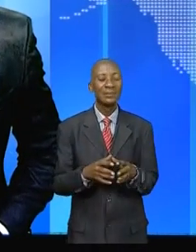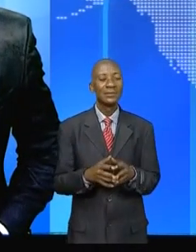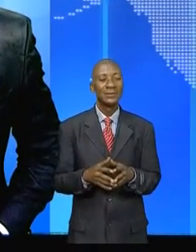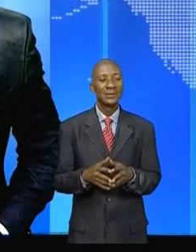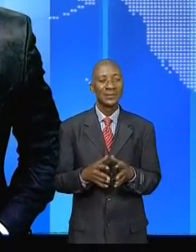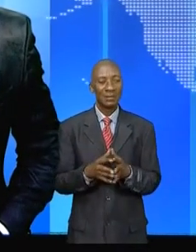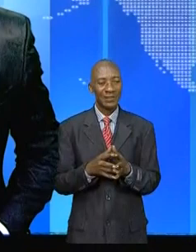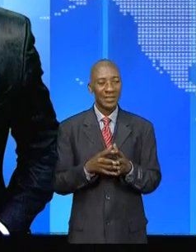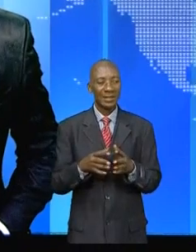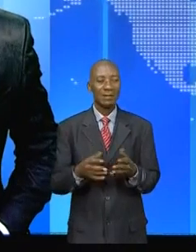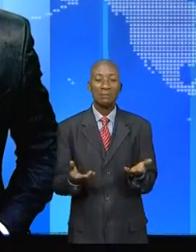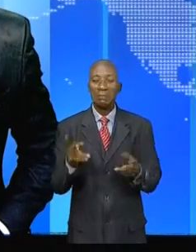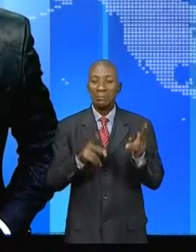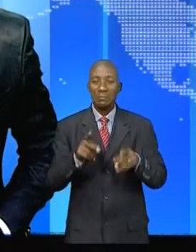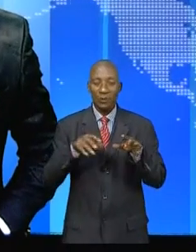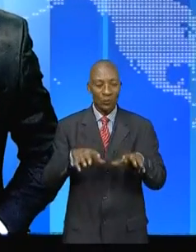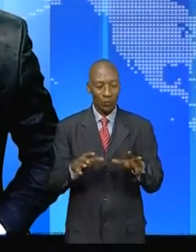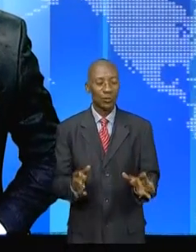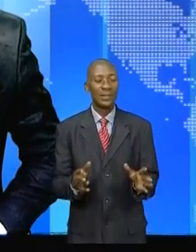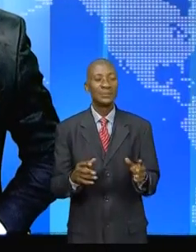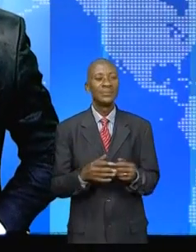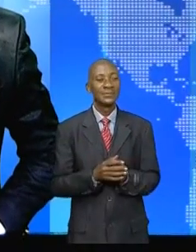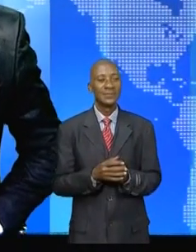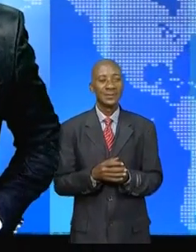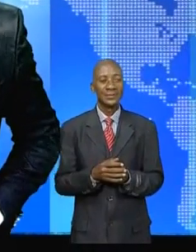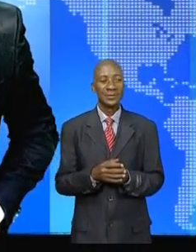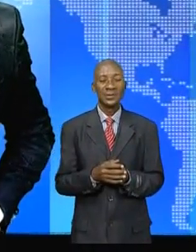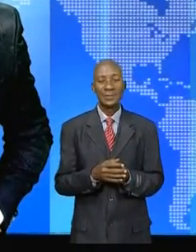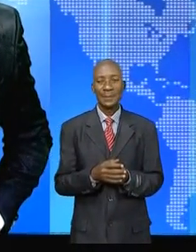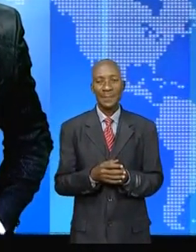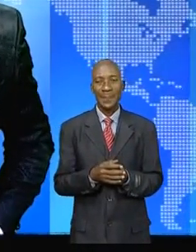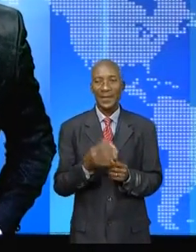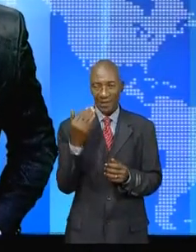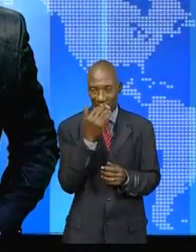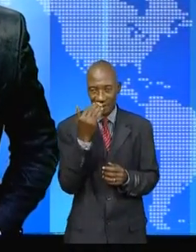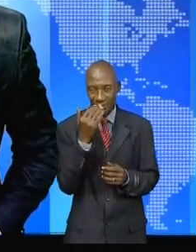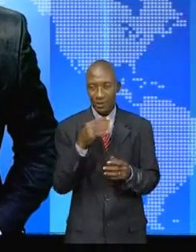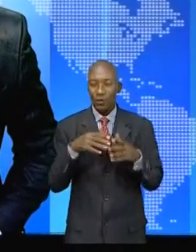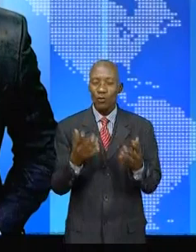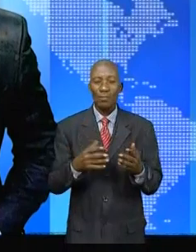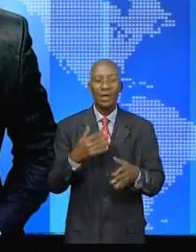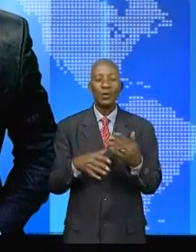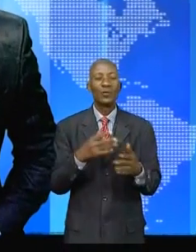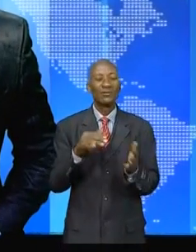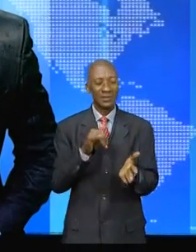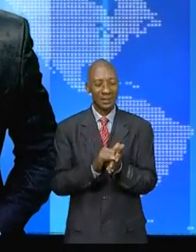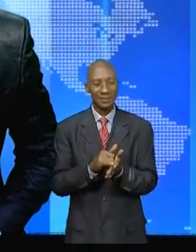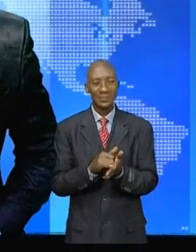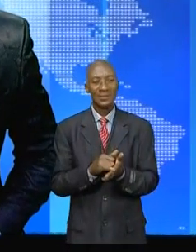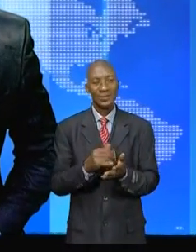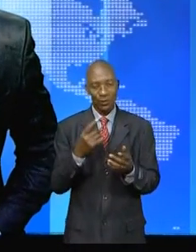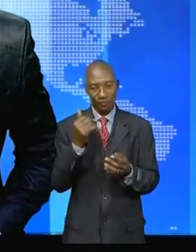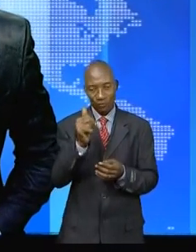organe technique du ministère de petites et moyennes entreprises. Seules 15 provinces sont consacrées pour la matérialisation de ces